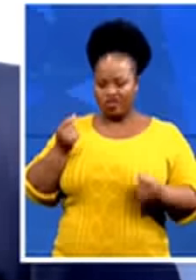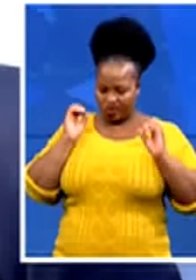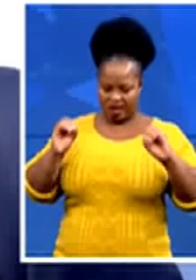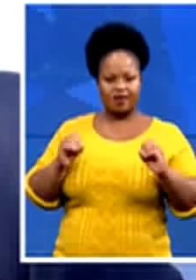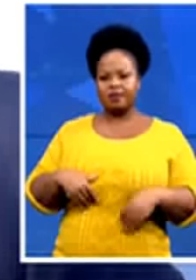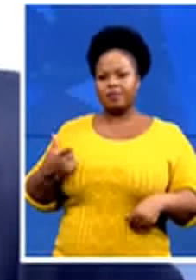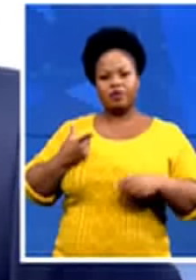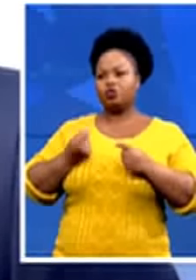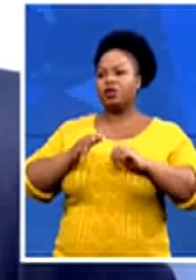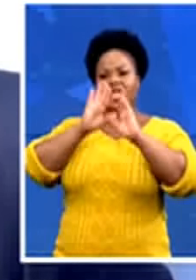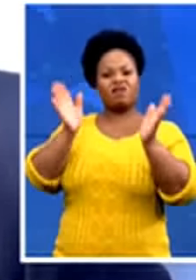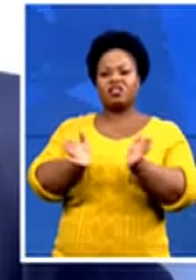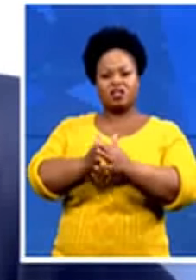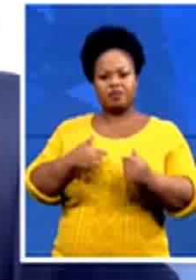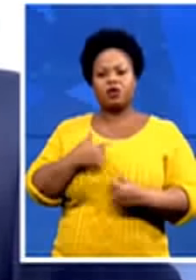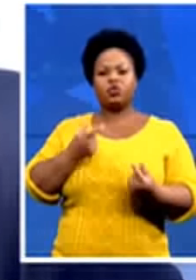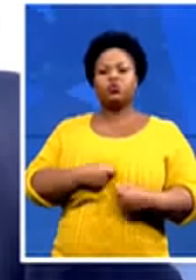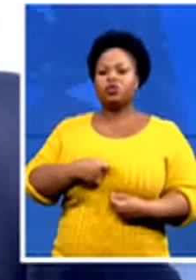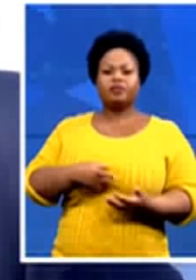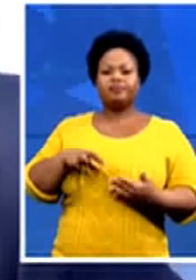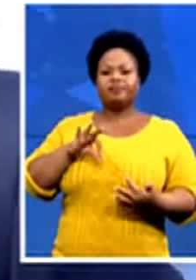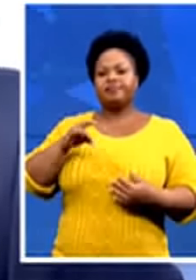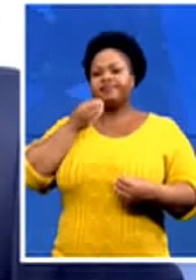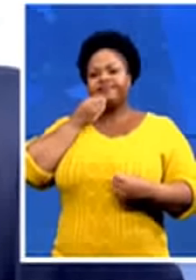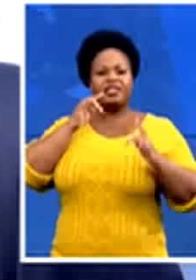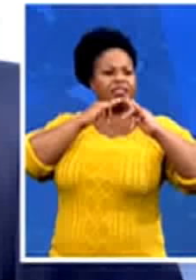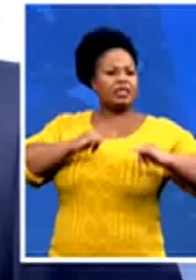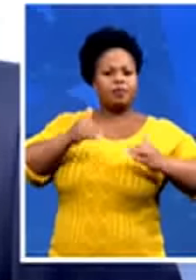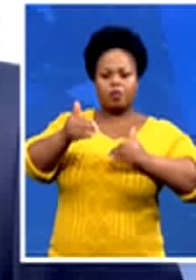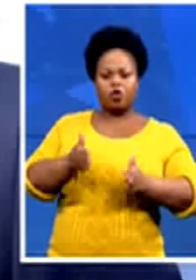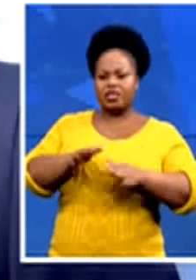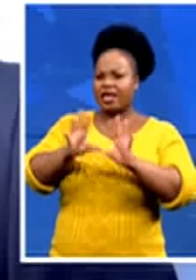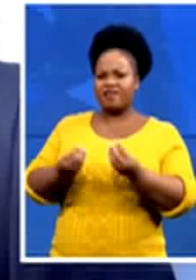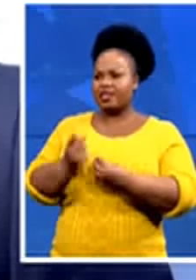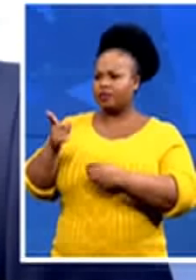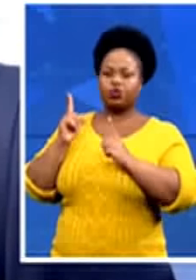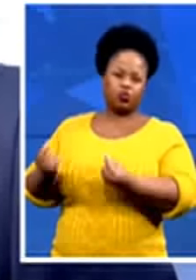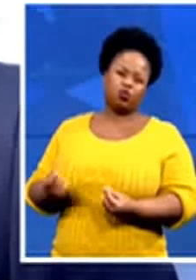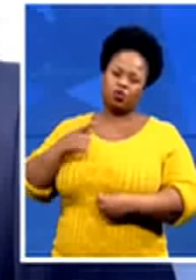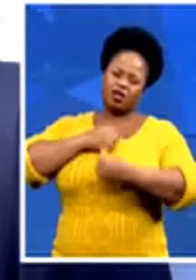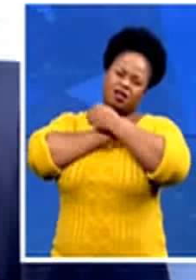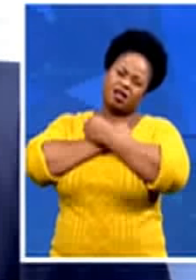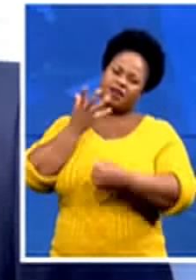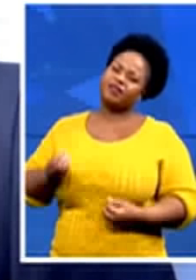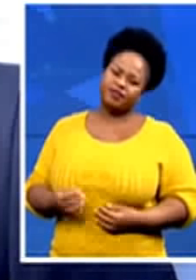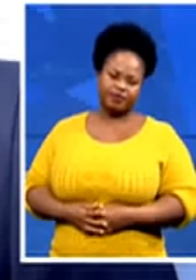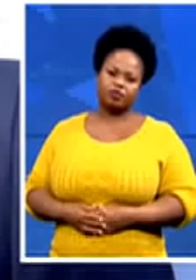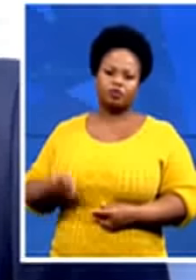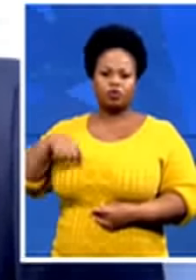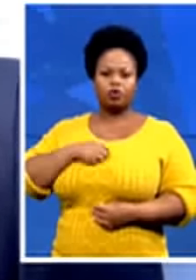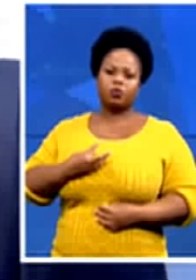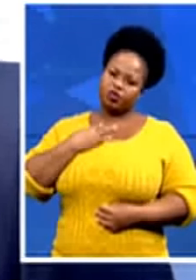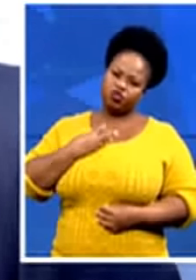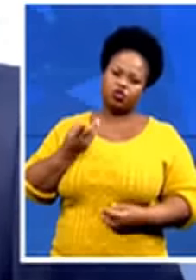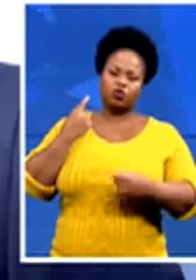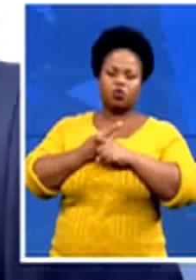badle ezokwini amatenda amabhokisi yonke into yakhishwa uyena ngoba ebenothando siyafisa futhi ngaphandle kokunaka isimo sepolitiki